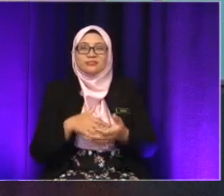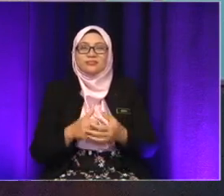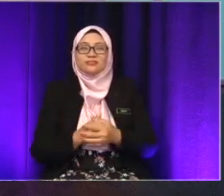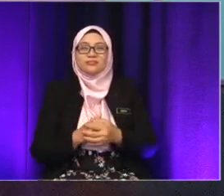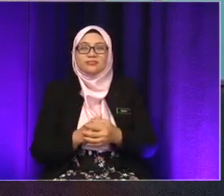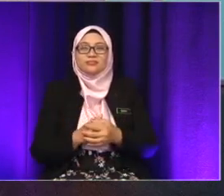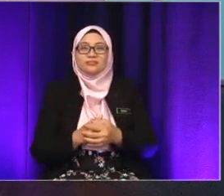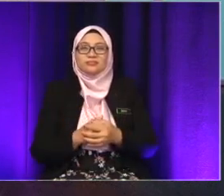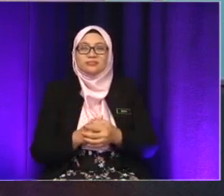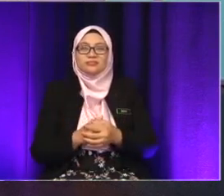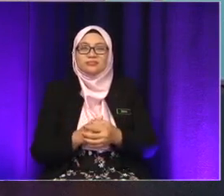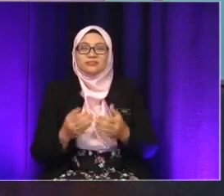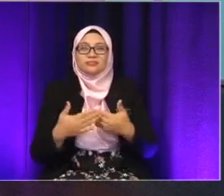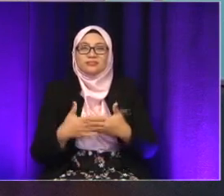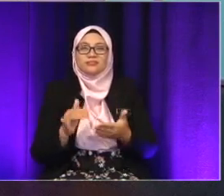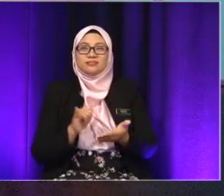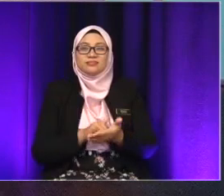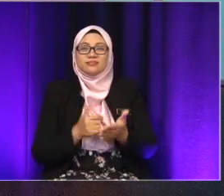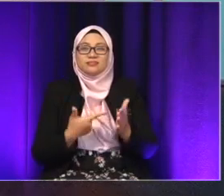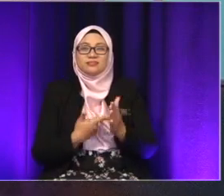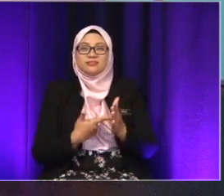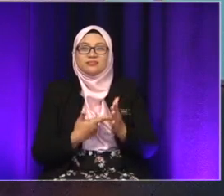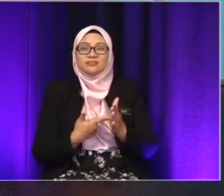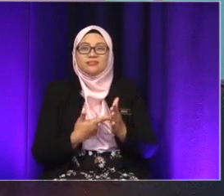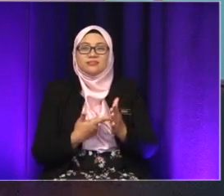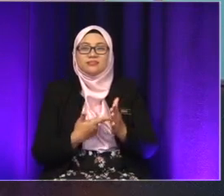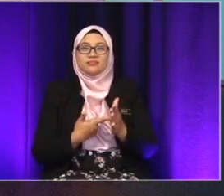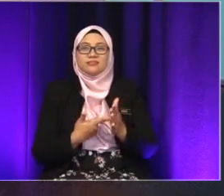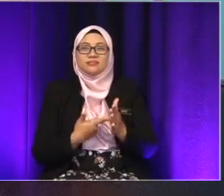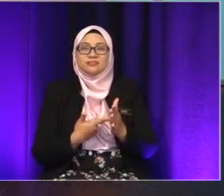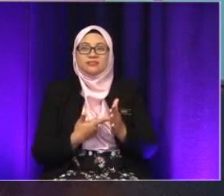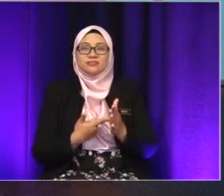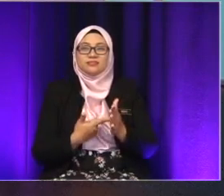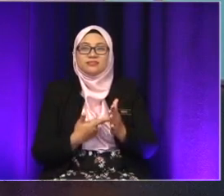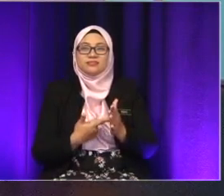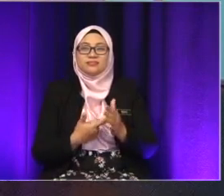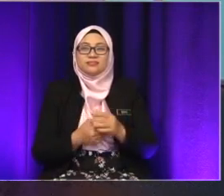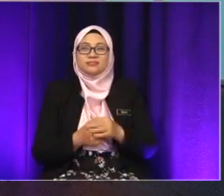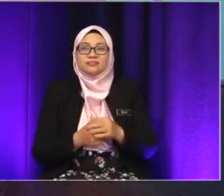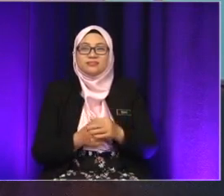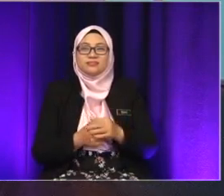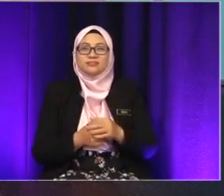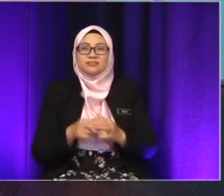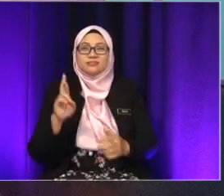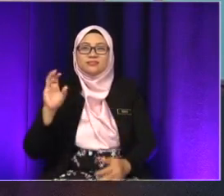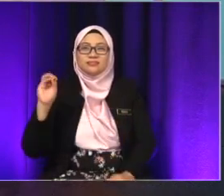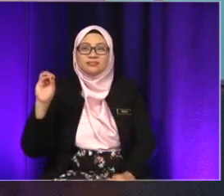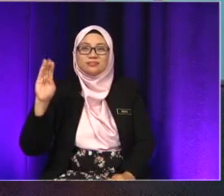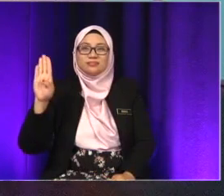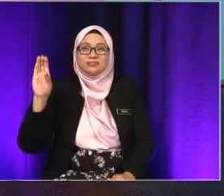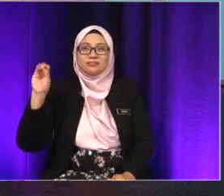Okey, terus lagi iaitu kemudian kelengkapan pusar, pengangkat lengan ni robotik robotik kita